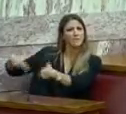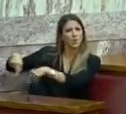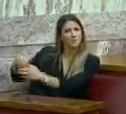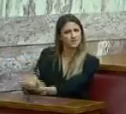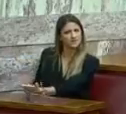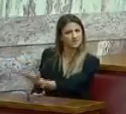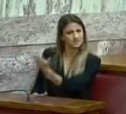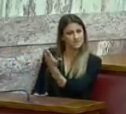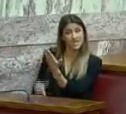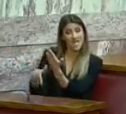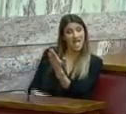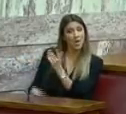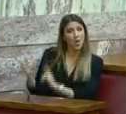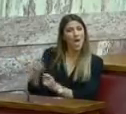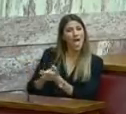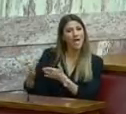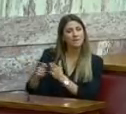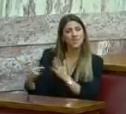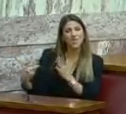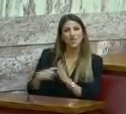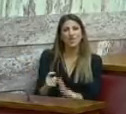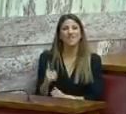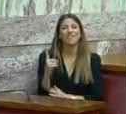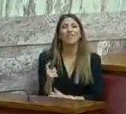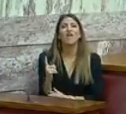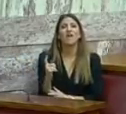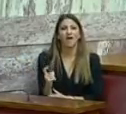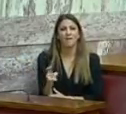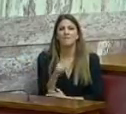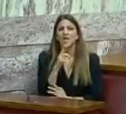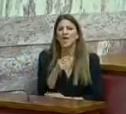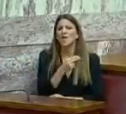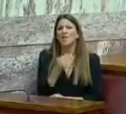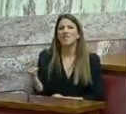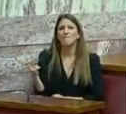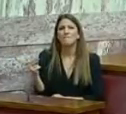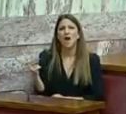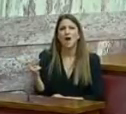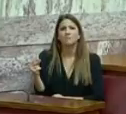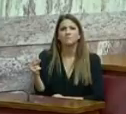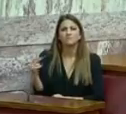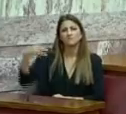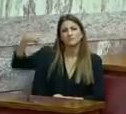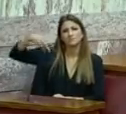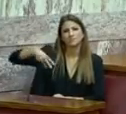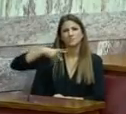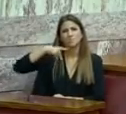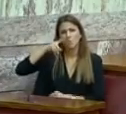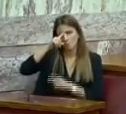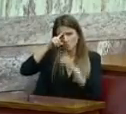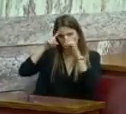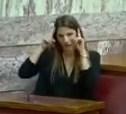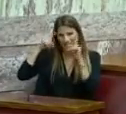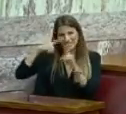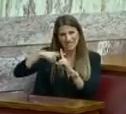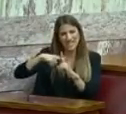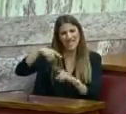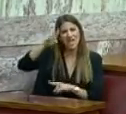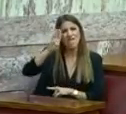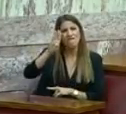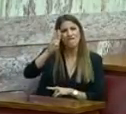το 2010, τότε για την υπόθεση βατοπεδίου. Τα επανέλαβα το